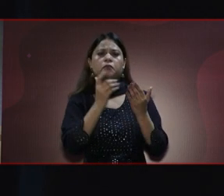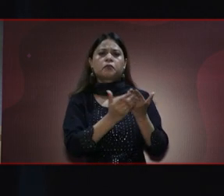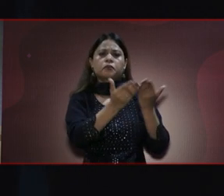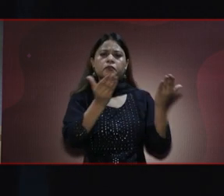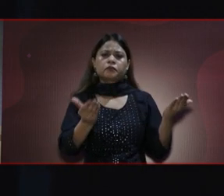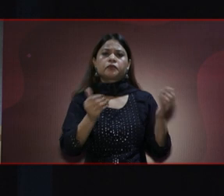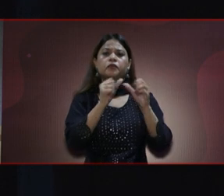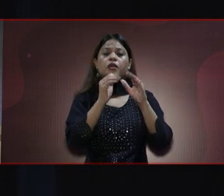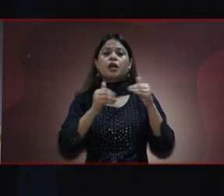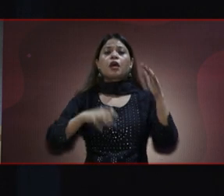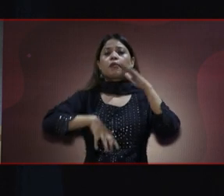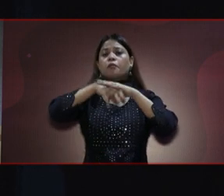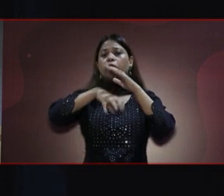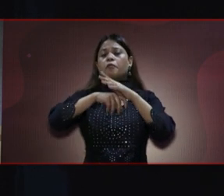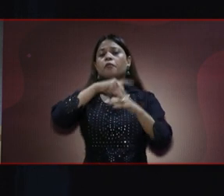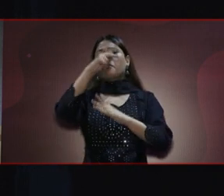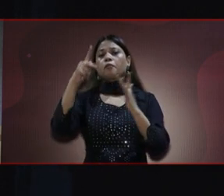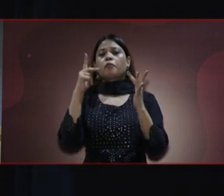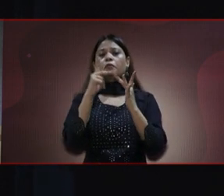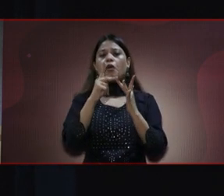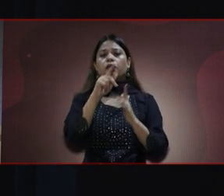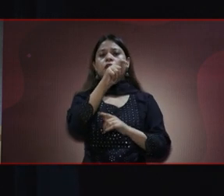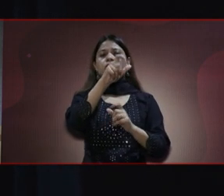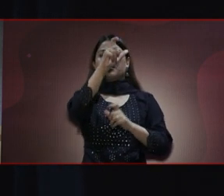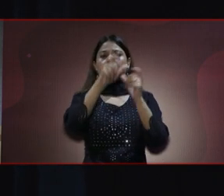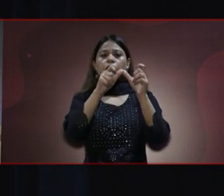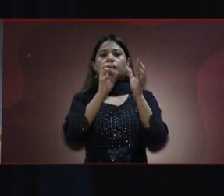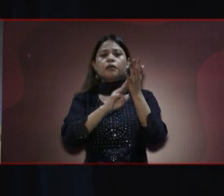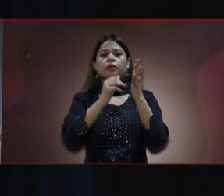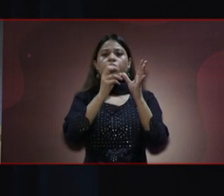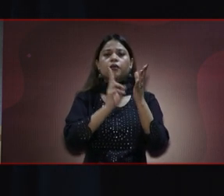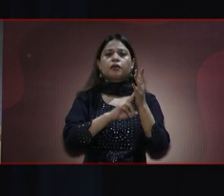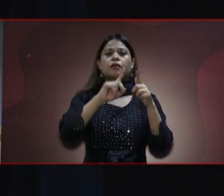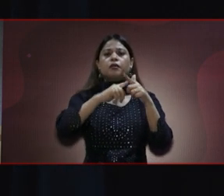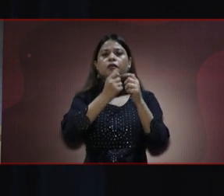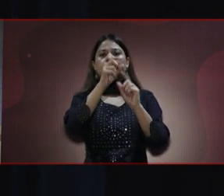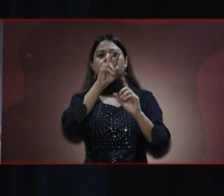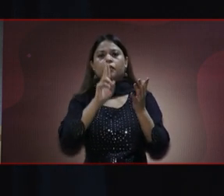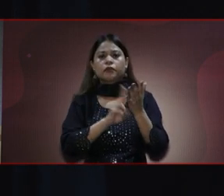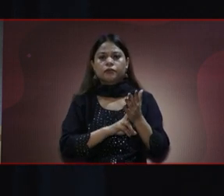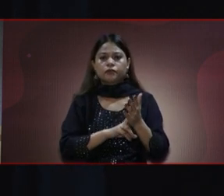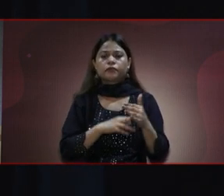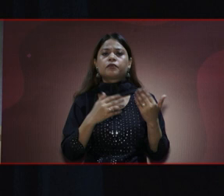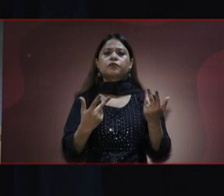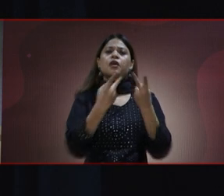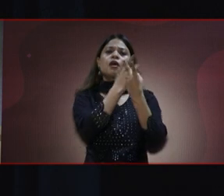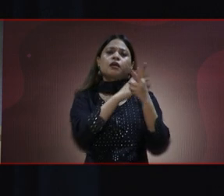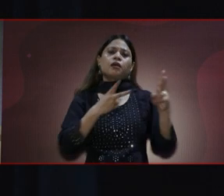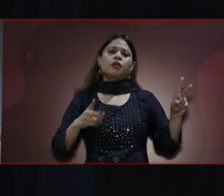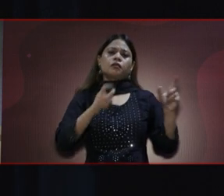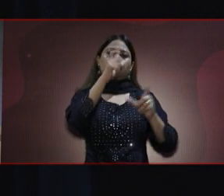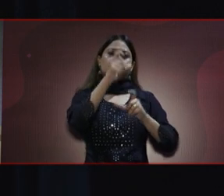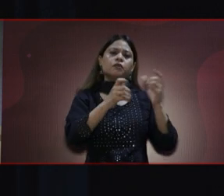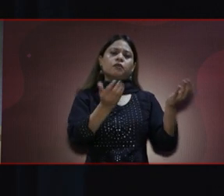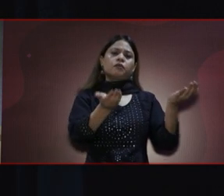Amazon के पब्लिक पॉलिसी के डायरेक्टर आदरणीय अमन जैन जी, NCERT के सेक्रेटरी